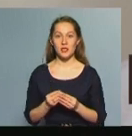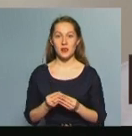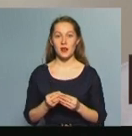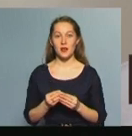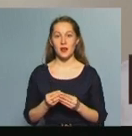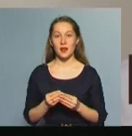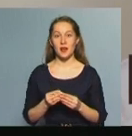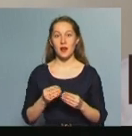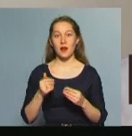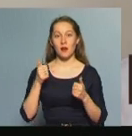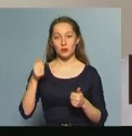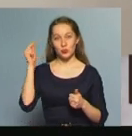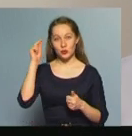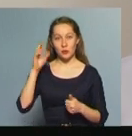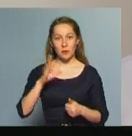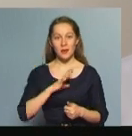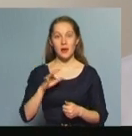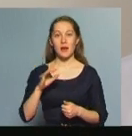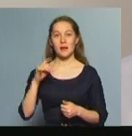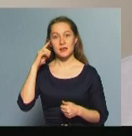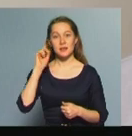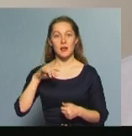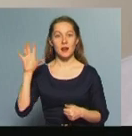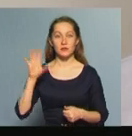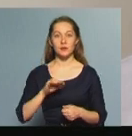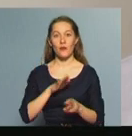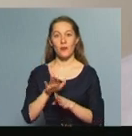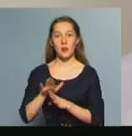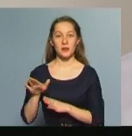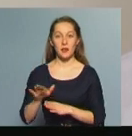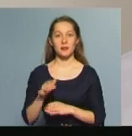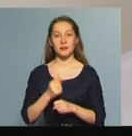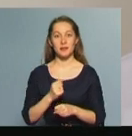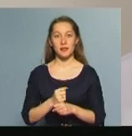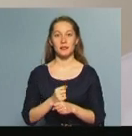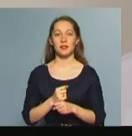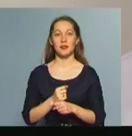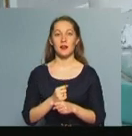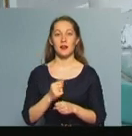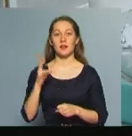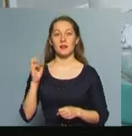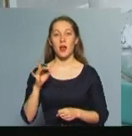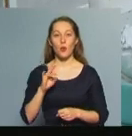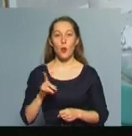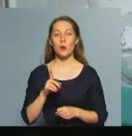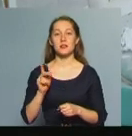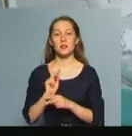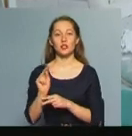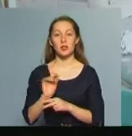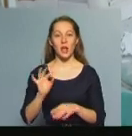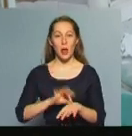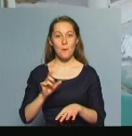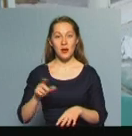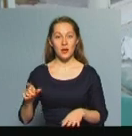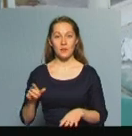прошел хорошую учебу. Знает все манипуляции, которые мы выполняем, даем наркозы, лечим тяжелых больных. За время работы программы